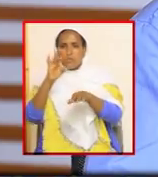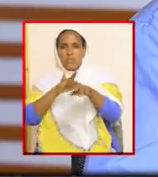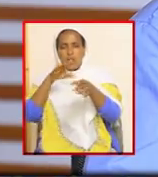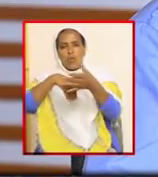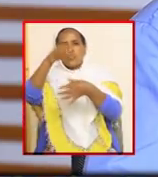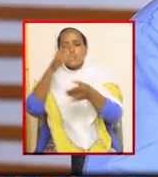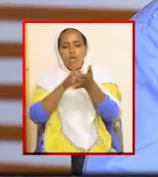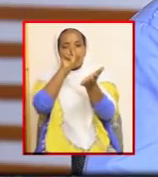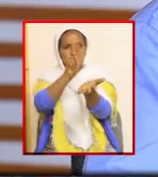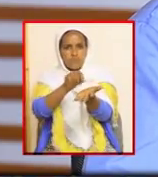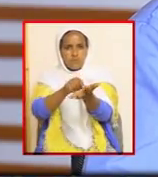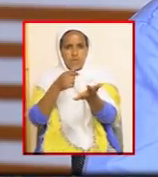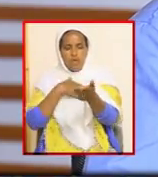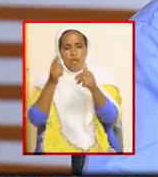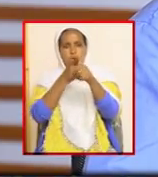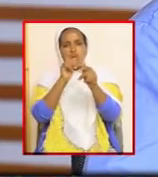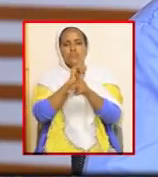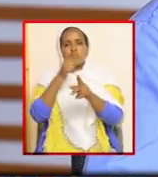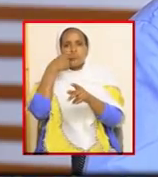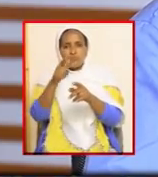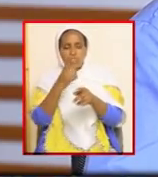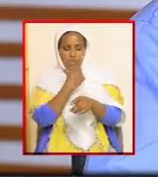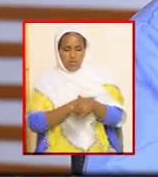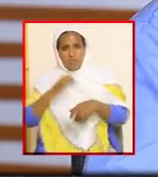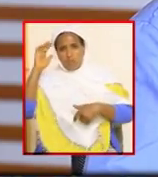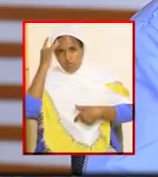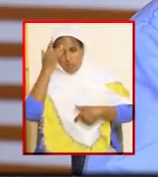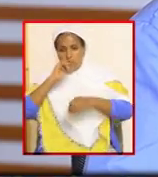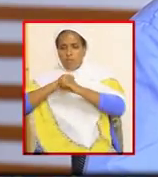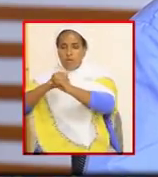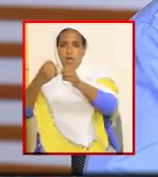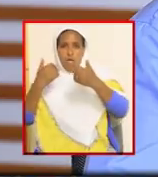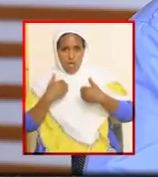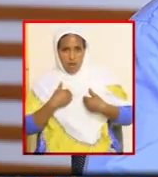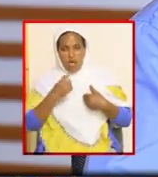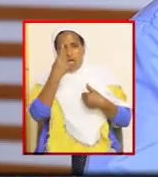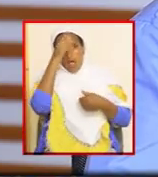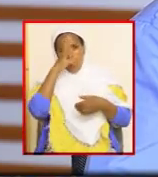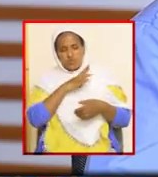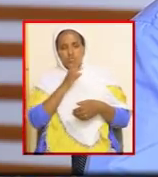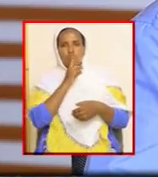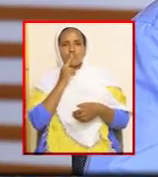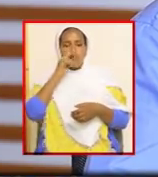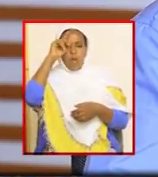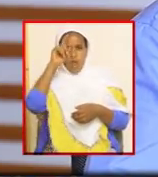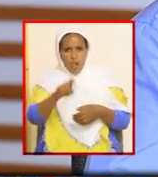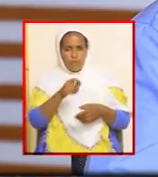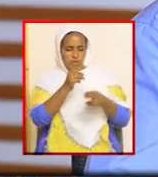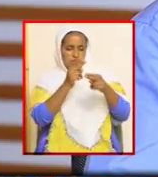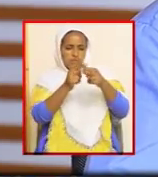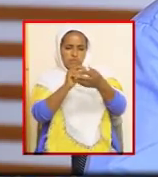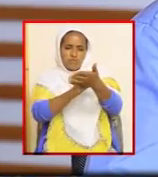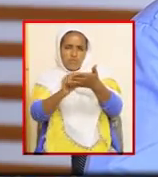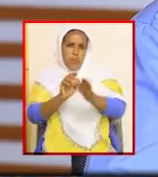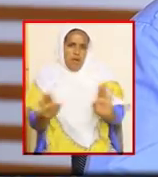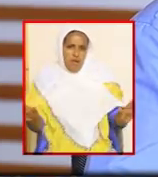2017 ላይ የወጣት እትም አለ አንዱ ምንድነው የሚለው የልብ በሽታ ለመከላከል አንድ ሰው መጾም አለበት ብለው ቆን